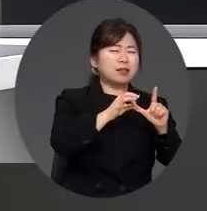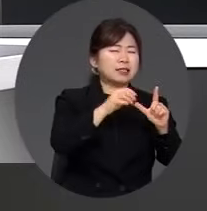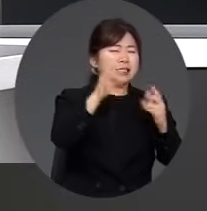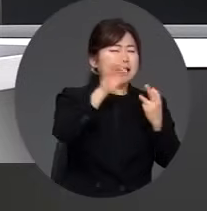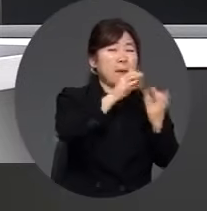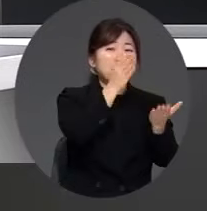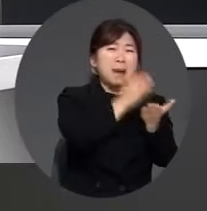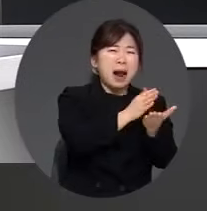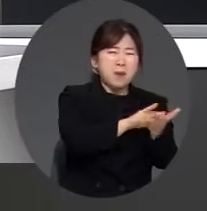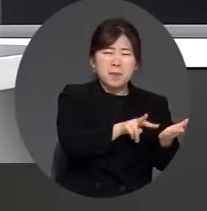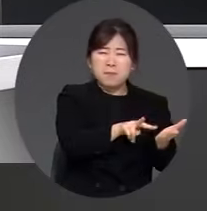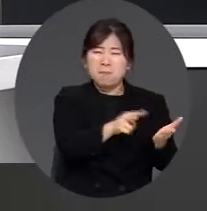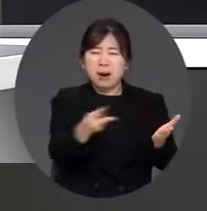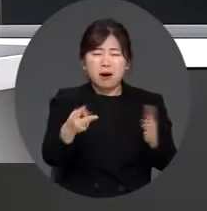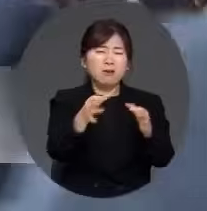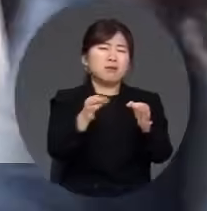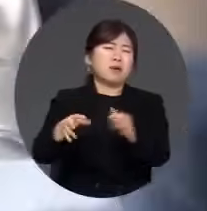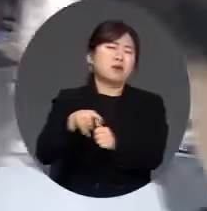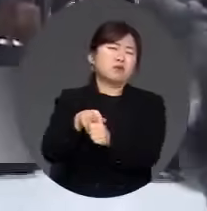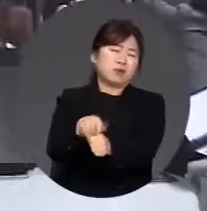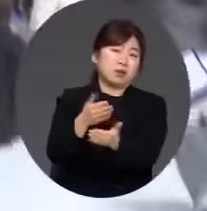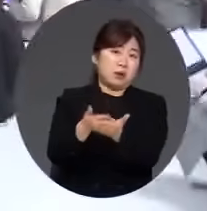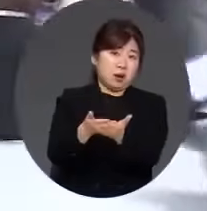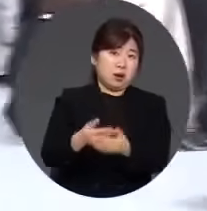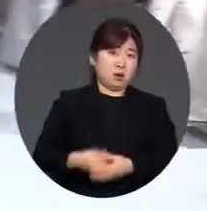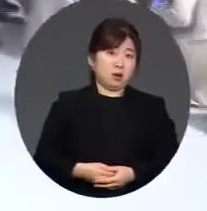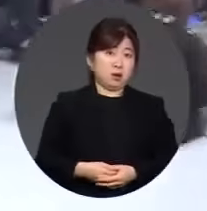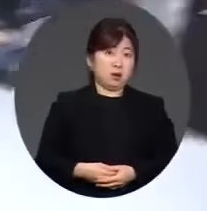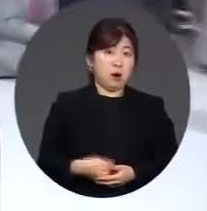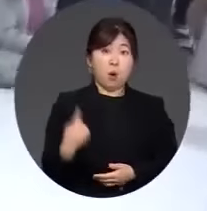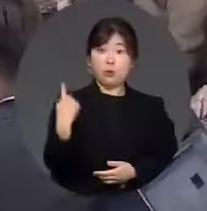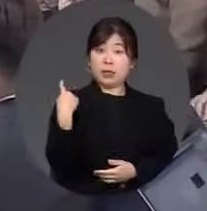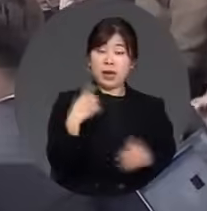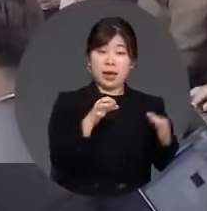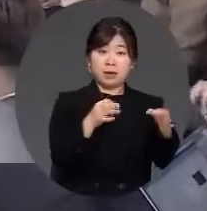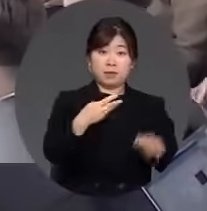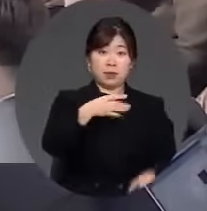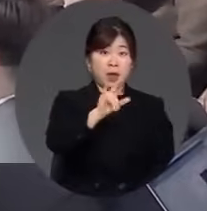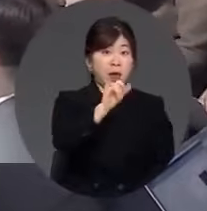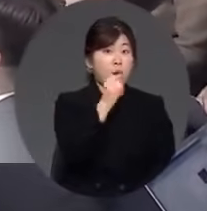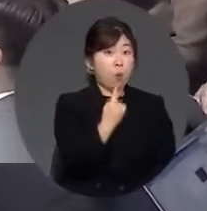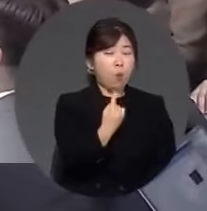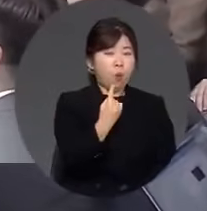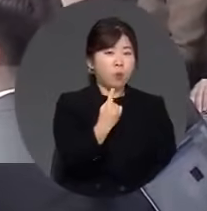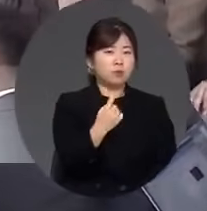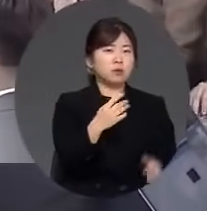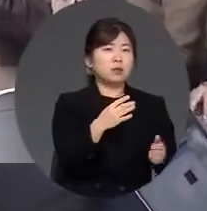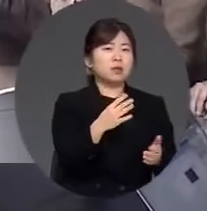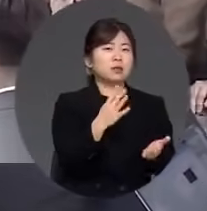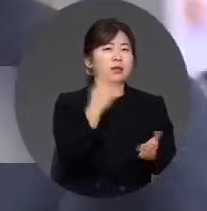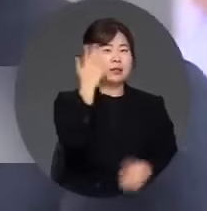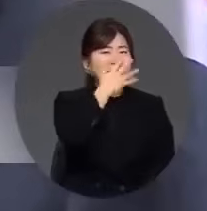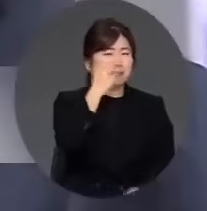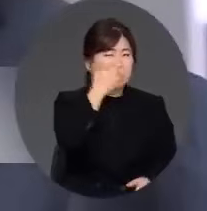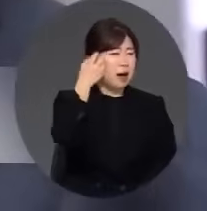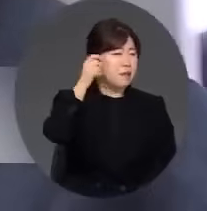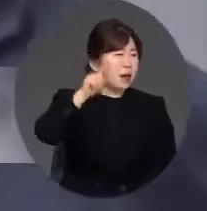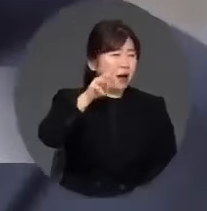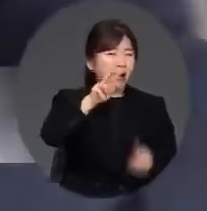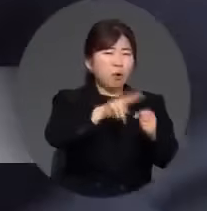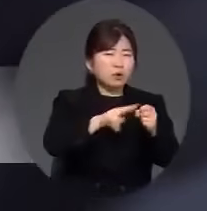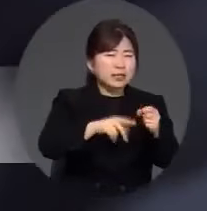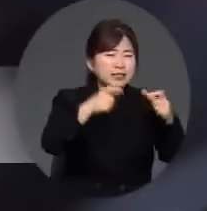지역에 출마해 달라고 요청했습니다. 삼선 김태호 의원에게 산청 함양 거창 합천 지역구에서